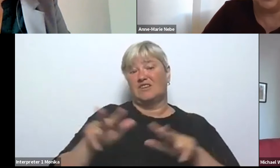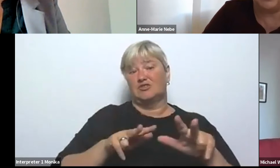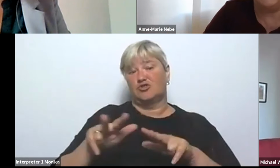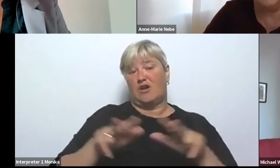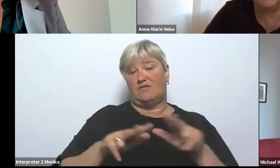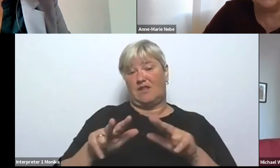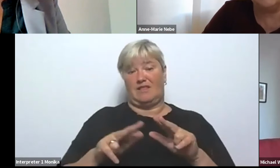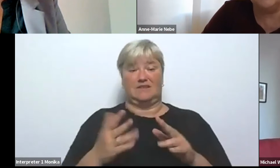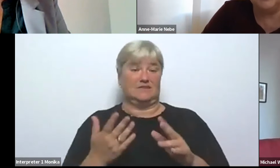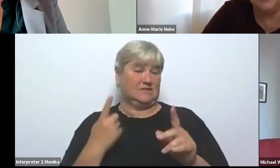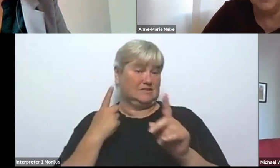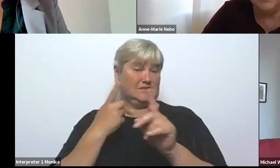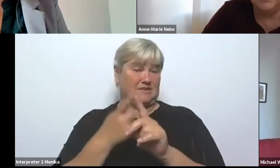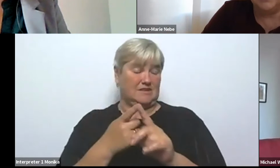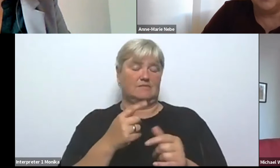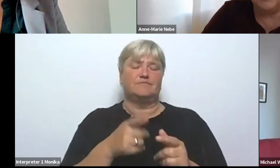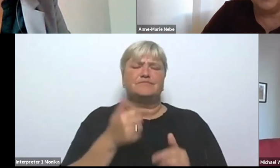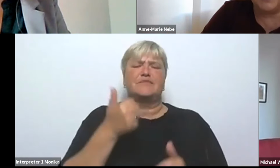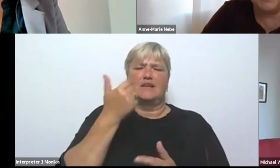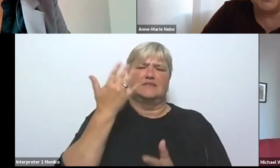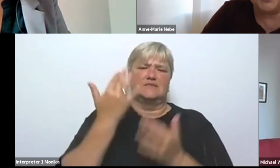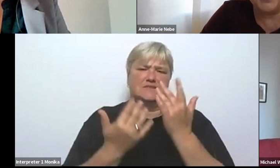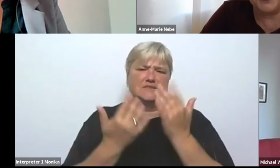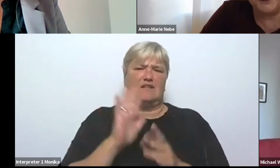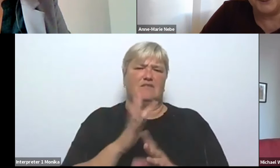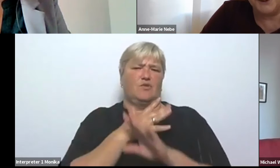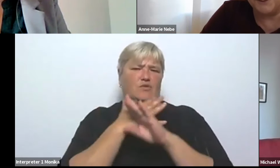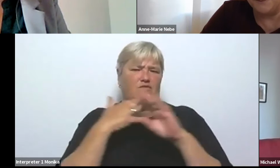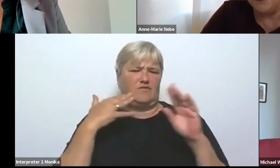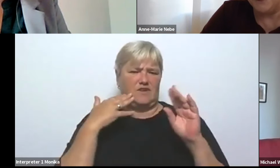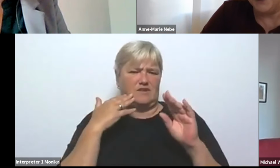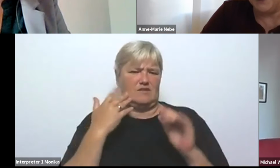Das ist nur eine Zahl von vielen. Ich halte solche